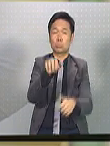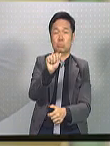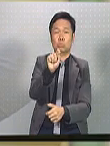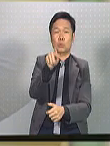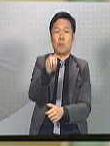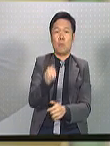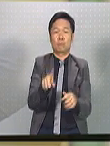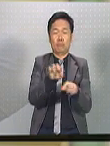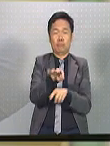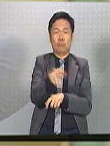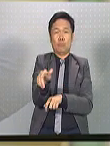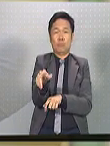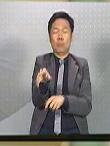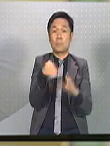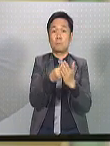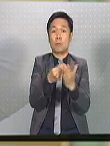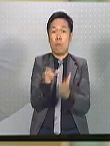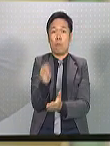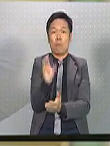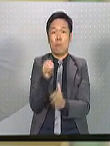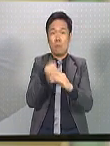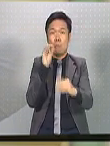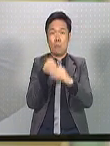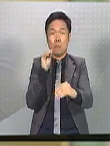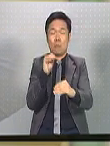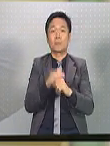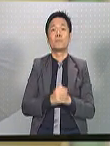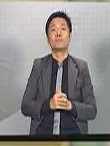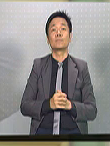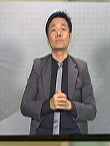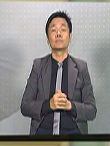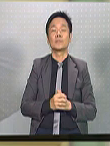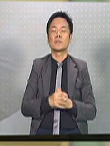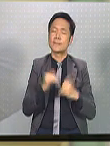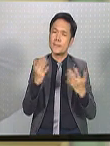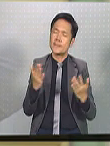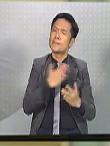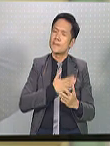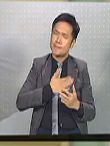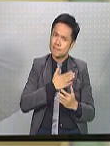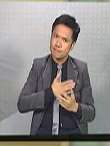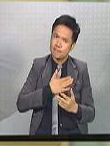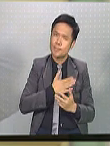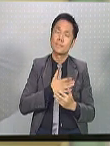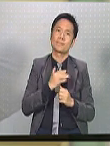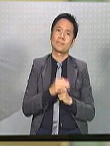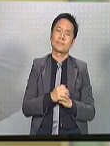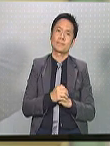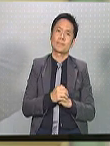jadi kita saya kita semua menyuruh supaya jangan